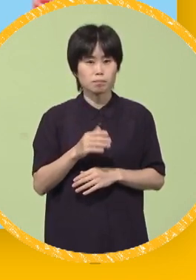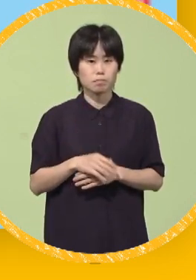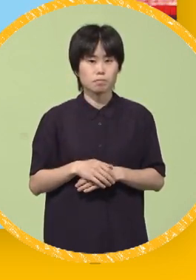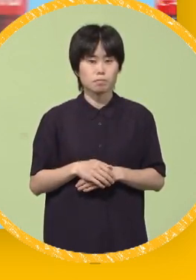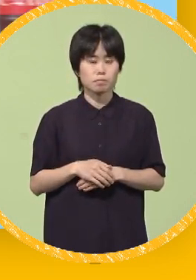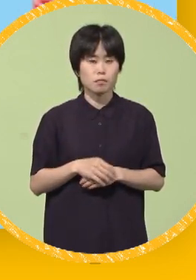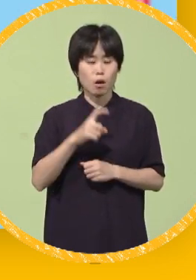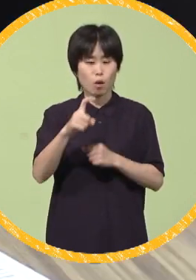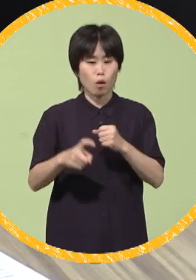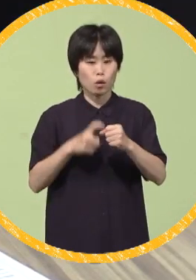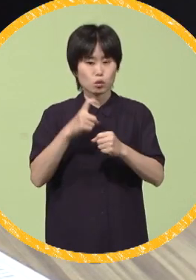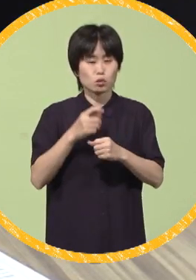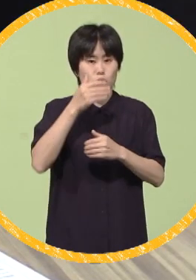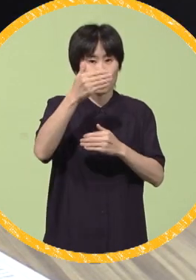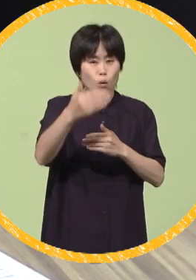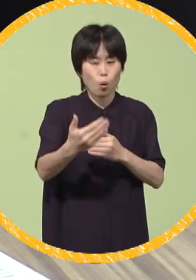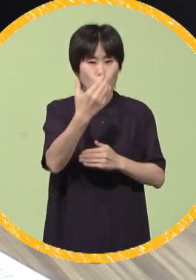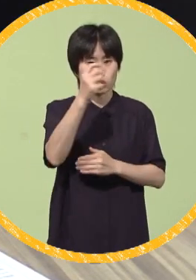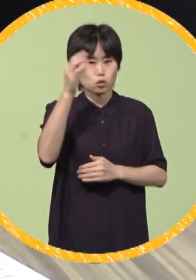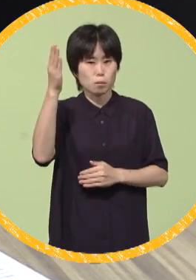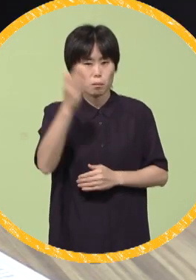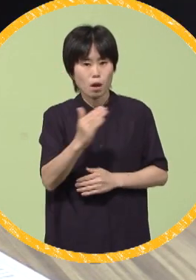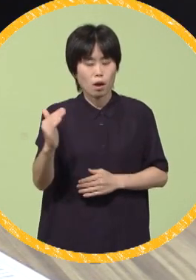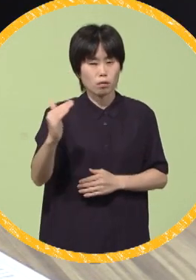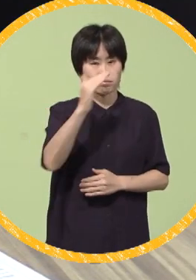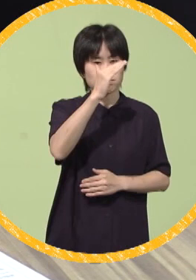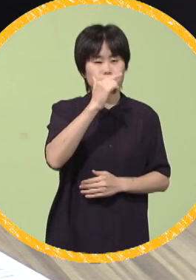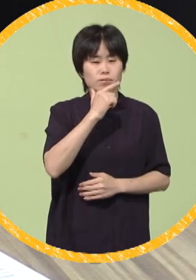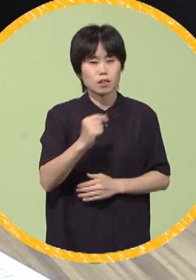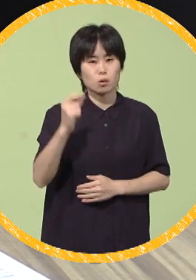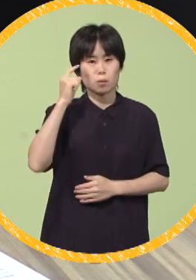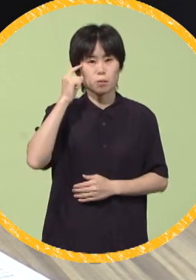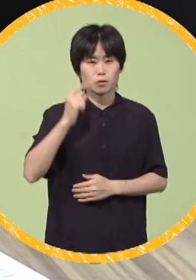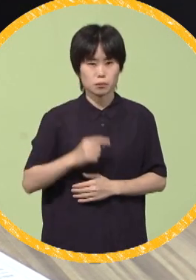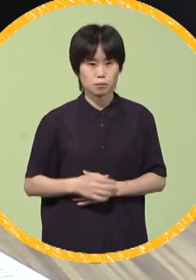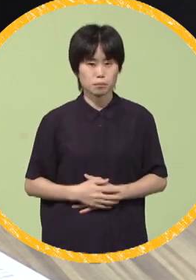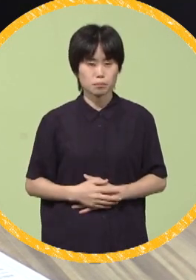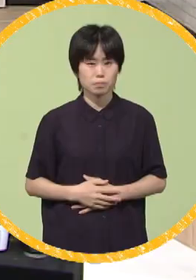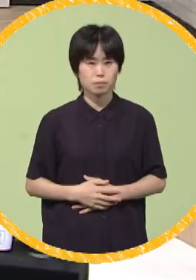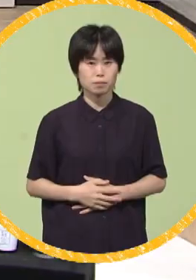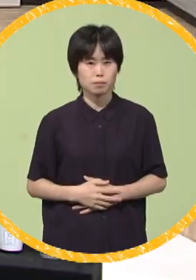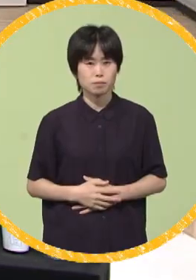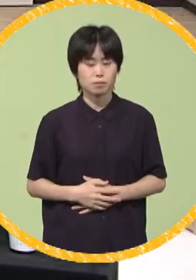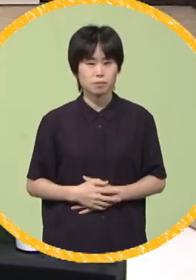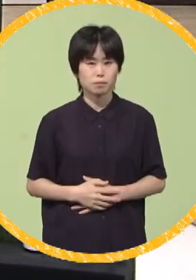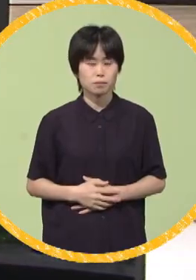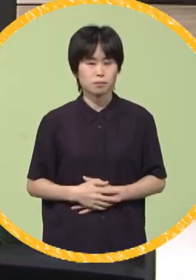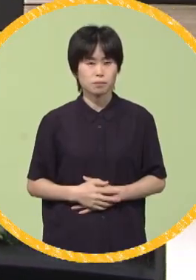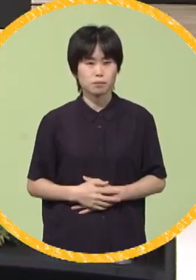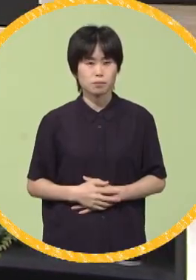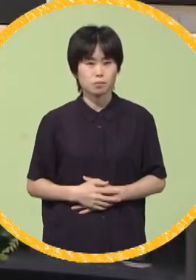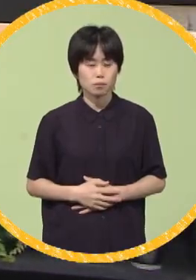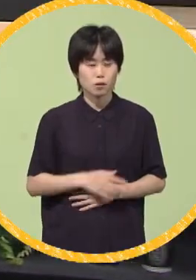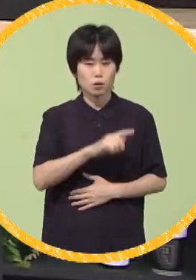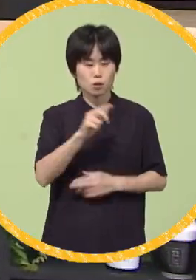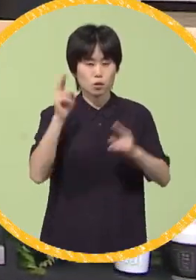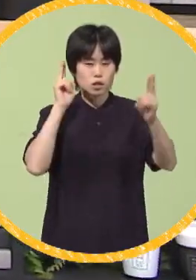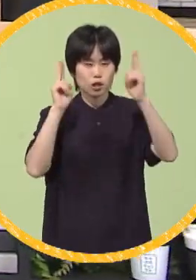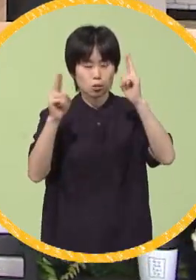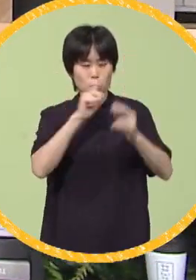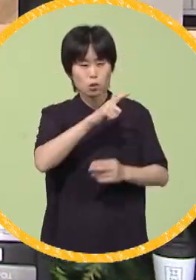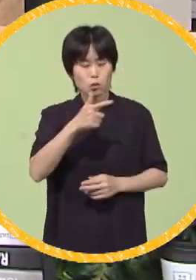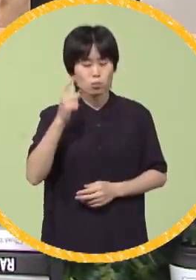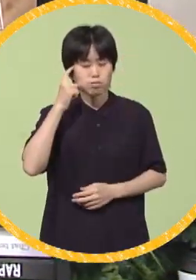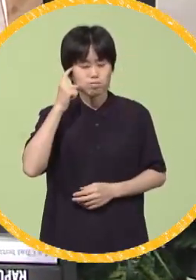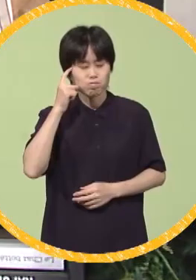ですね、10年かけて 90% まで上げていきたいというふうに思っています。 それぞれの企業もね、いろいろ考えてちゃ